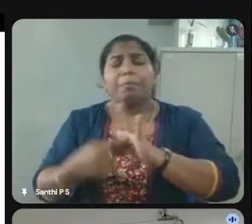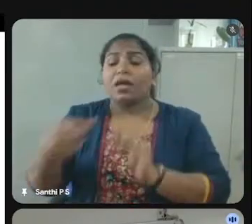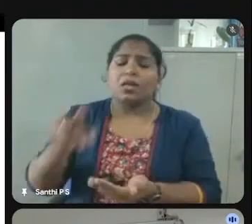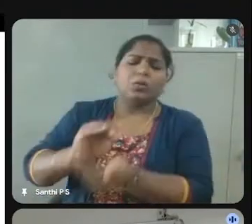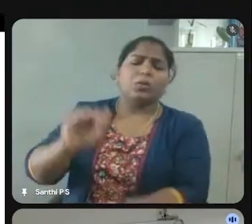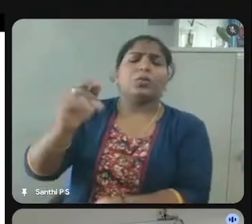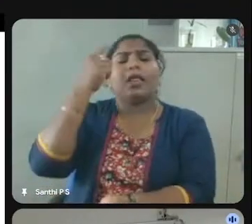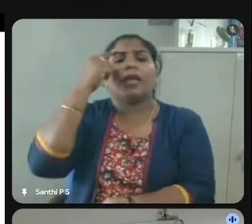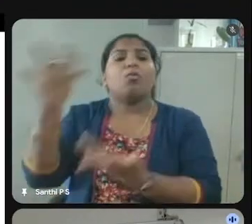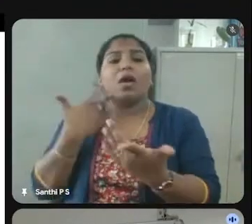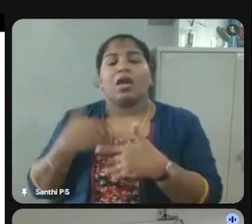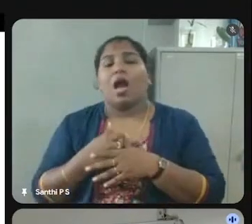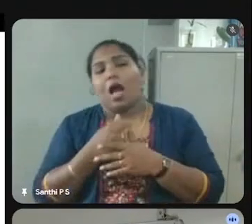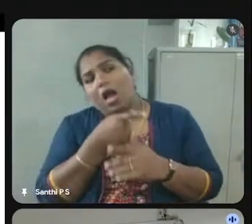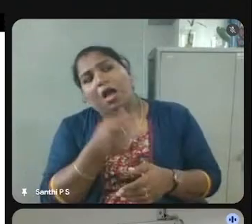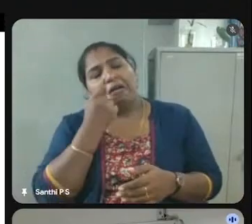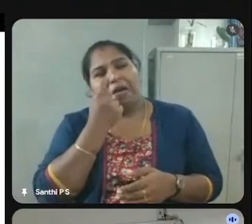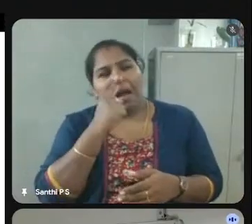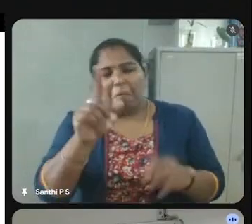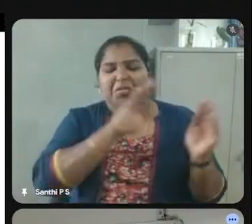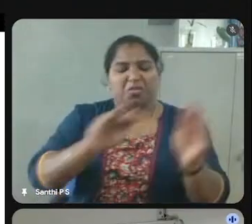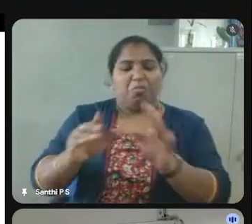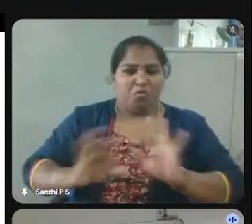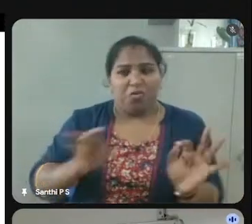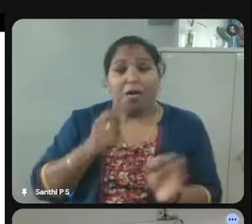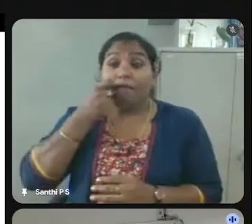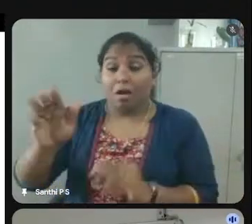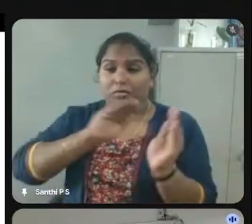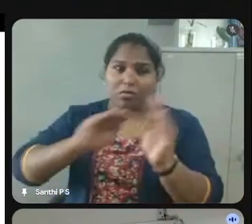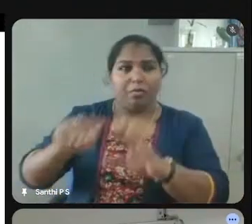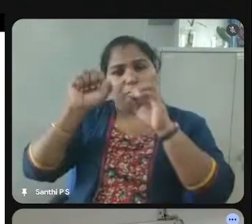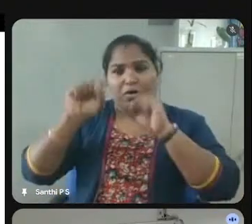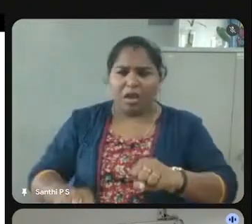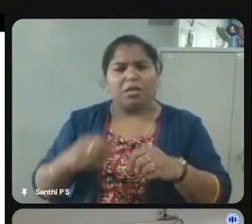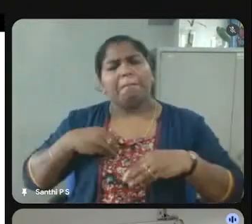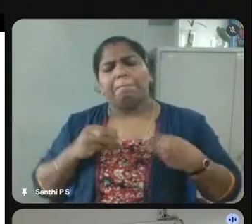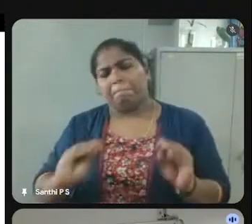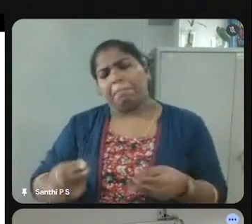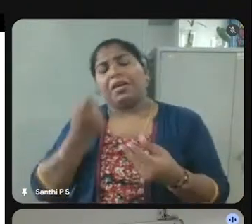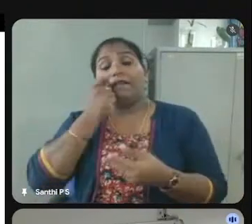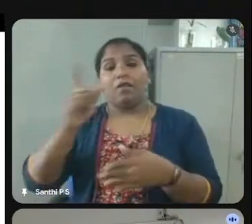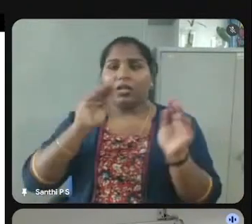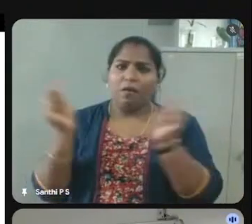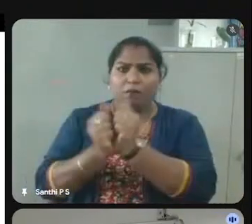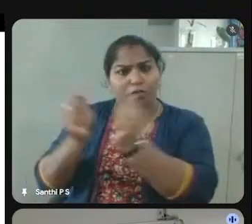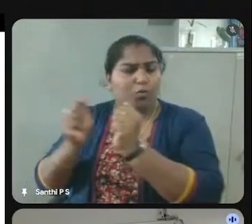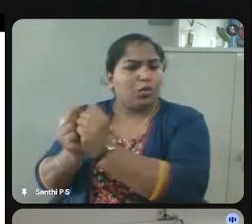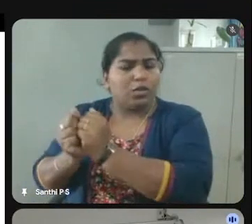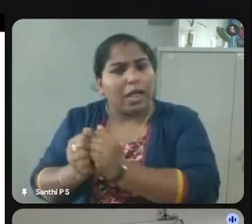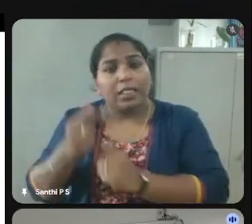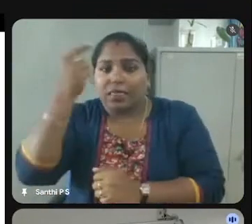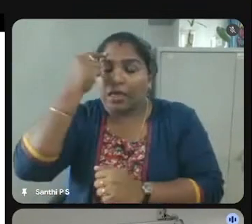ഒരു വ്യക്തി അതിനെ അനുകൂലിക്കുന്നു, മറ്റൊരു വ്യക്തി പ്രതികൂലിക്കുന്നു, അങ്ങനെ വരുമ്പോൾ അവിടെ ഒരു അസ്ഥിരത ഉണ്ടാവുന്നു. അപ്പോൾ കുട്ടിക്ക് അനുവദിച്ചു